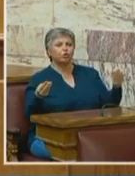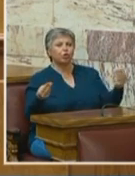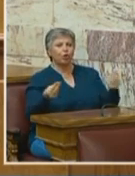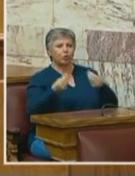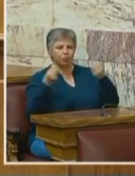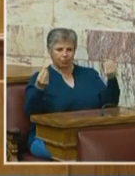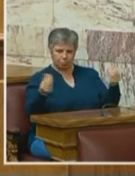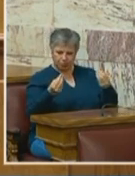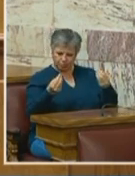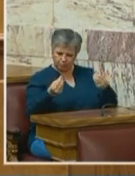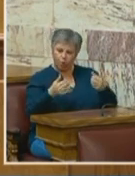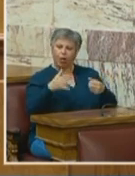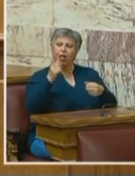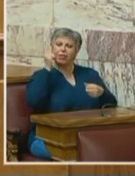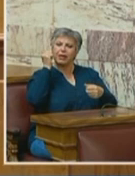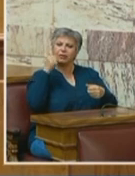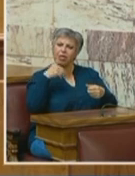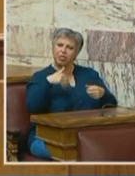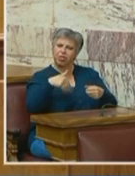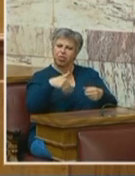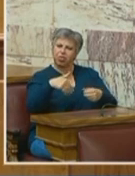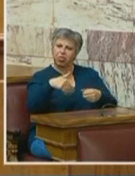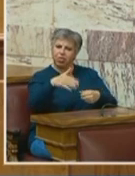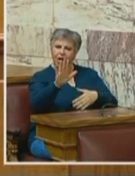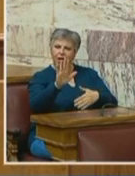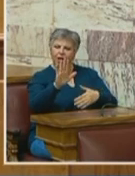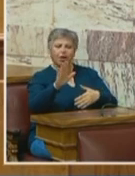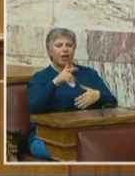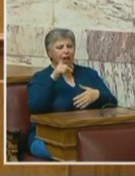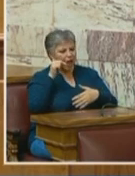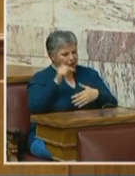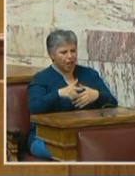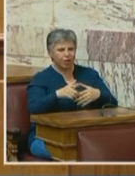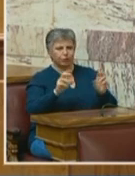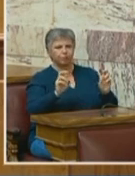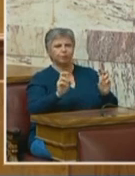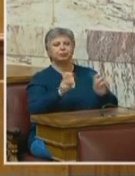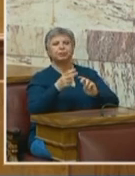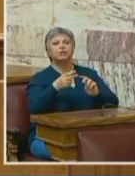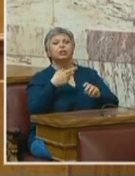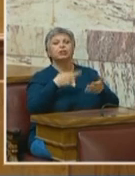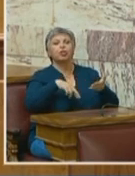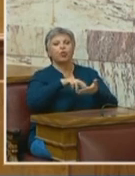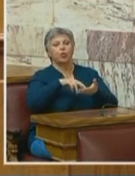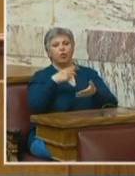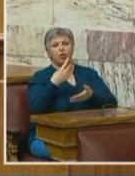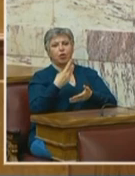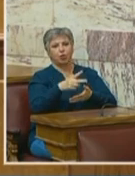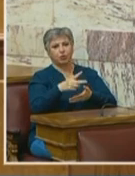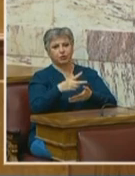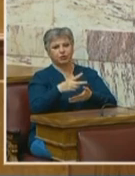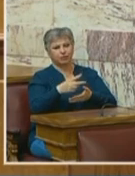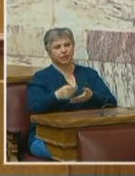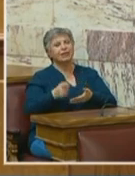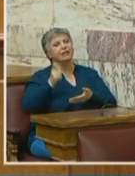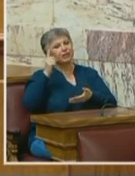μπροστά σας. Δεν σας το λέω αυτό καθ' οποιοδήποτε τρόπο εκδικητικά. Είναι κάτι, προσέξτε, που θα το κάνει ούτως ή